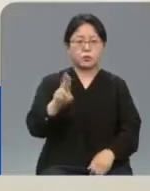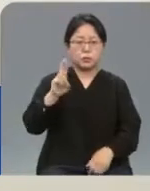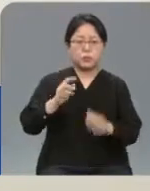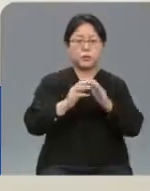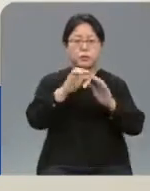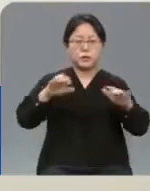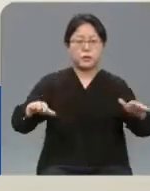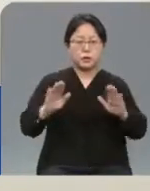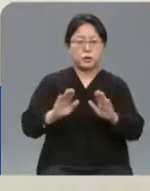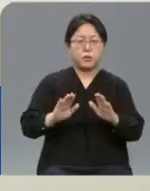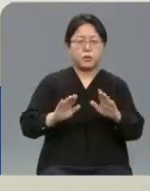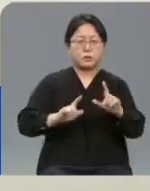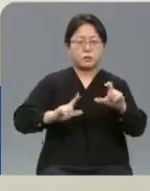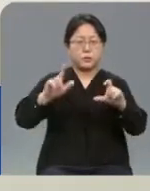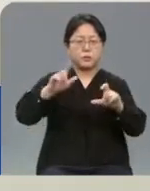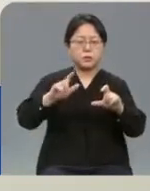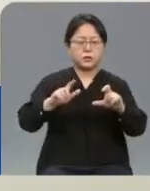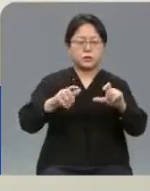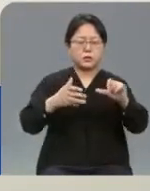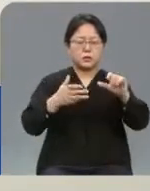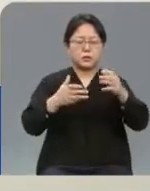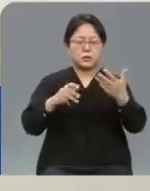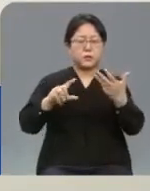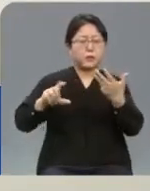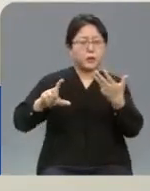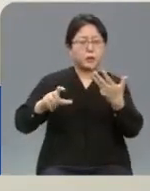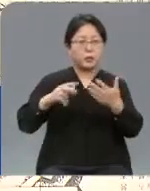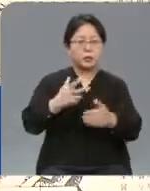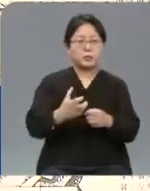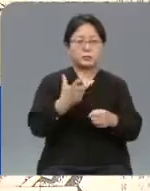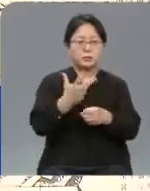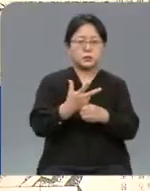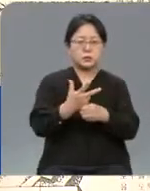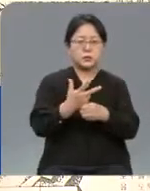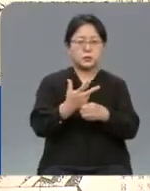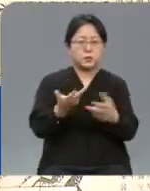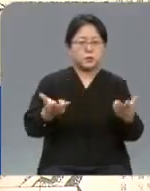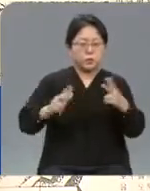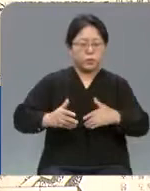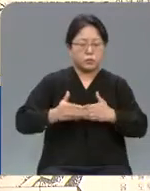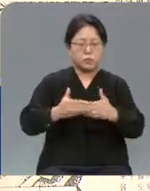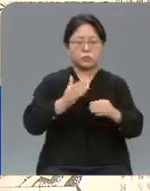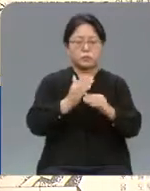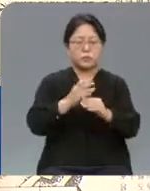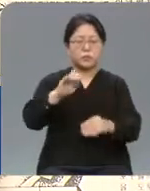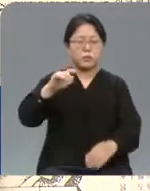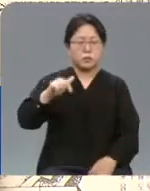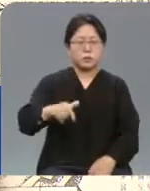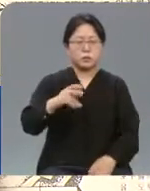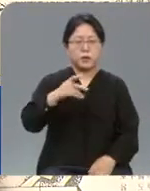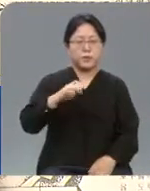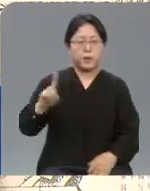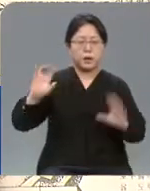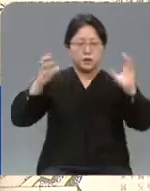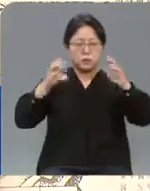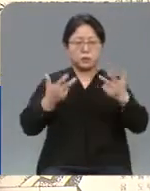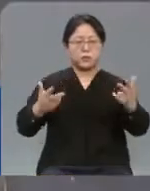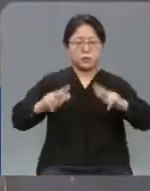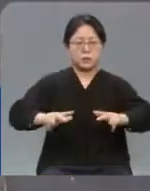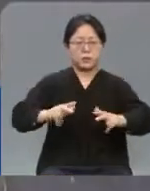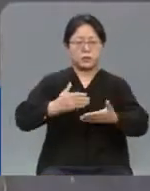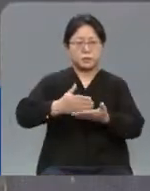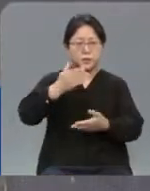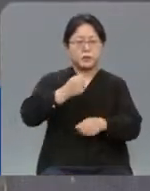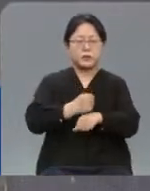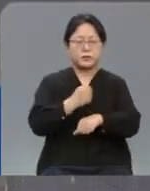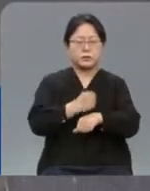마을은 오는 15일 광복 7 17주년 의 홍범도 공원 조성을 추진하고 있는 월곡동 다 무와 어린이 공원 에서 제막식을